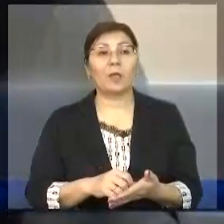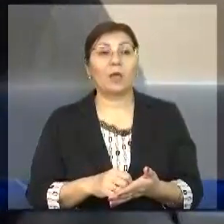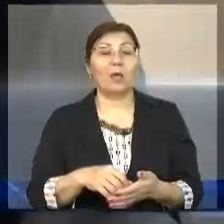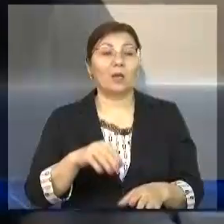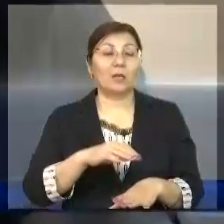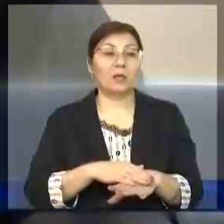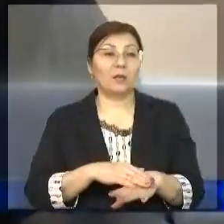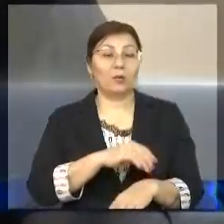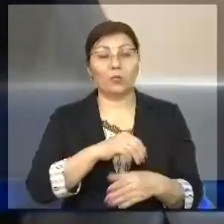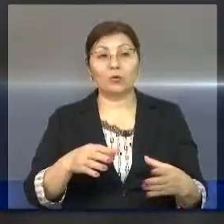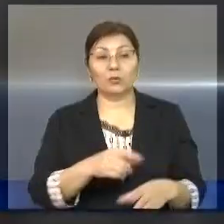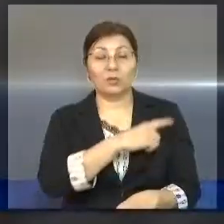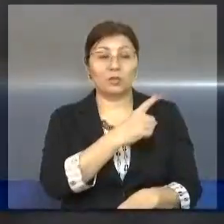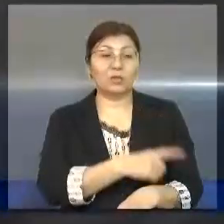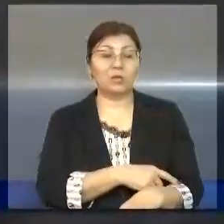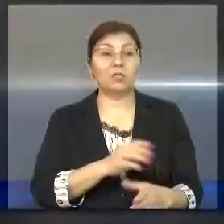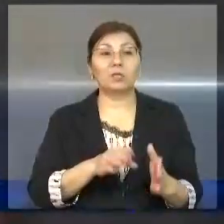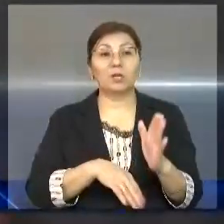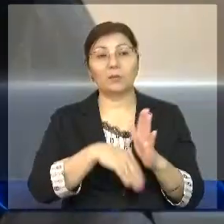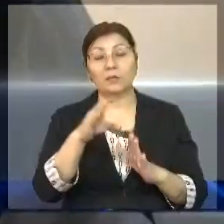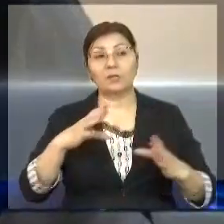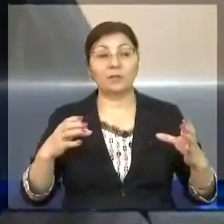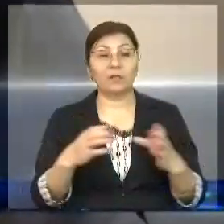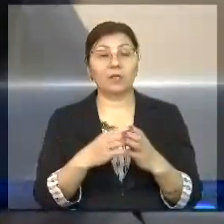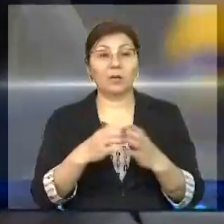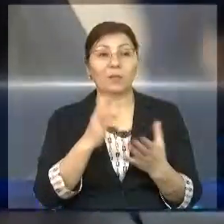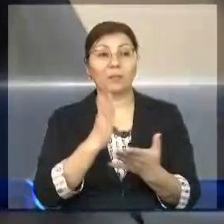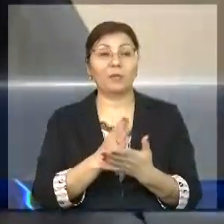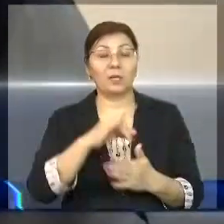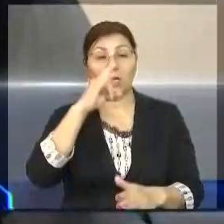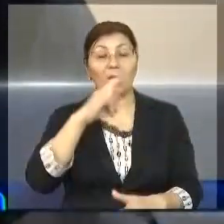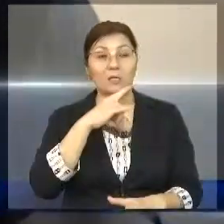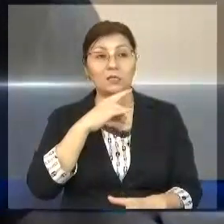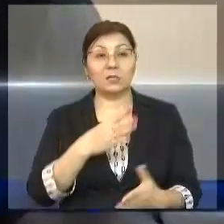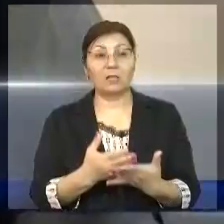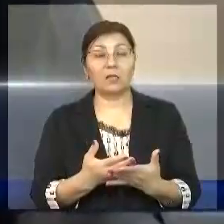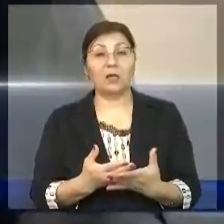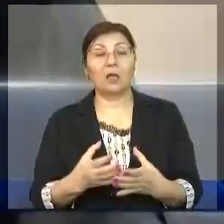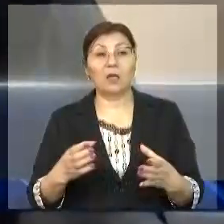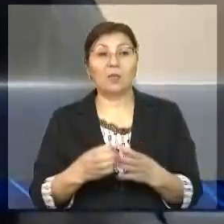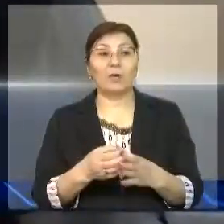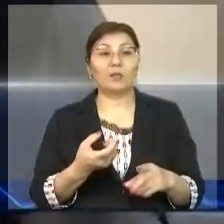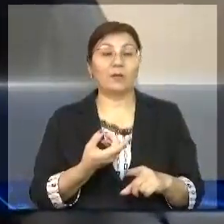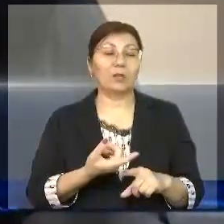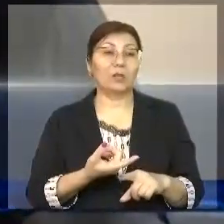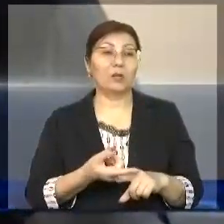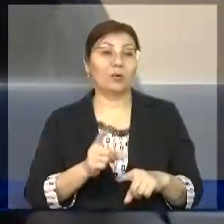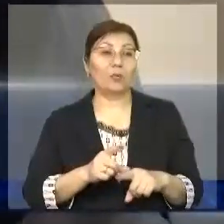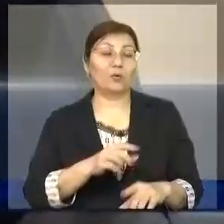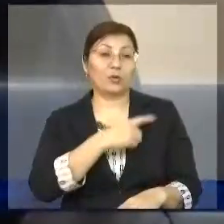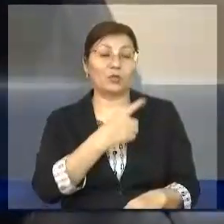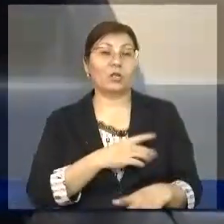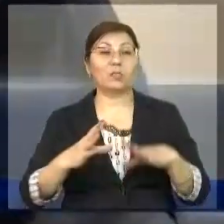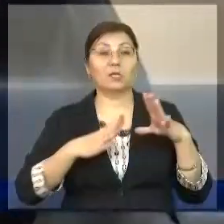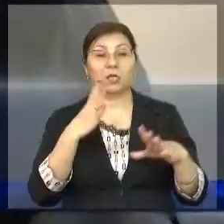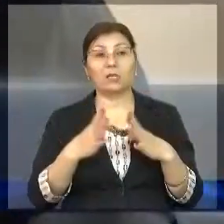өте үлгілі жақсы командалар келді. Осы Қазақстан чемпионатының командалық құрамасын қарасақ, өте жақсы дайындалған командалар бар.